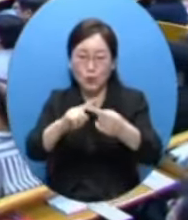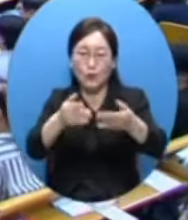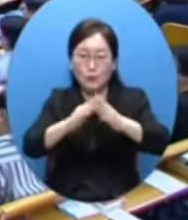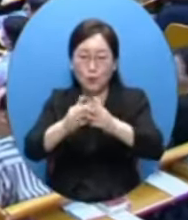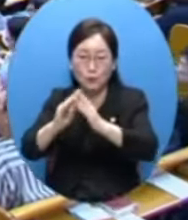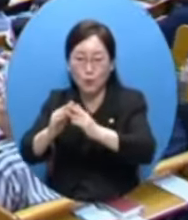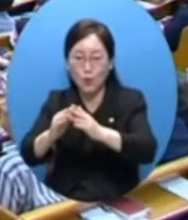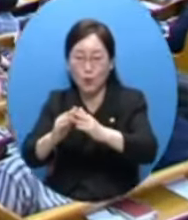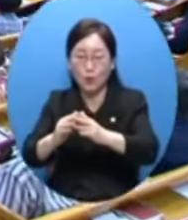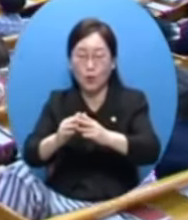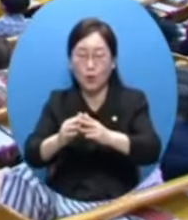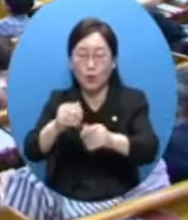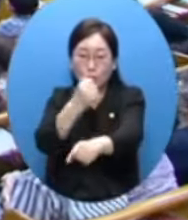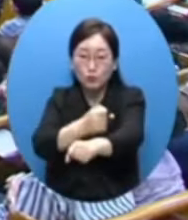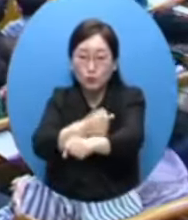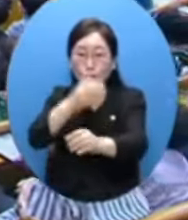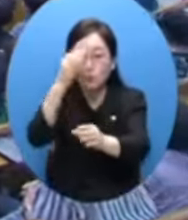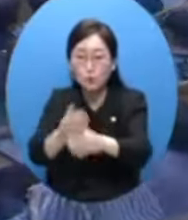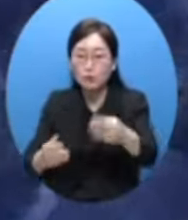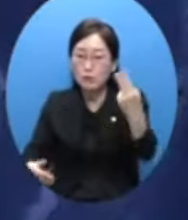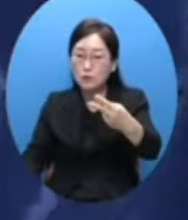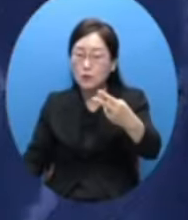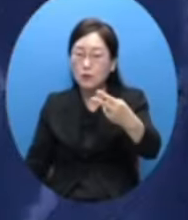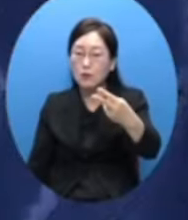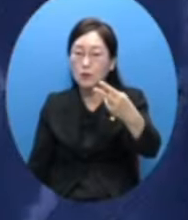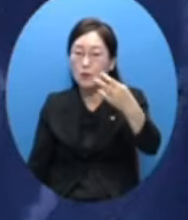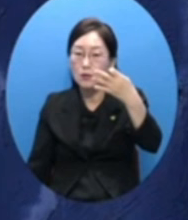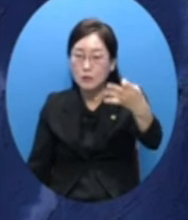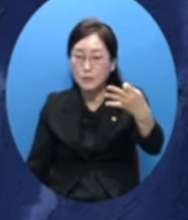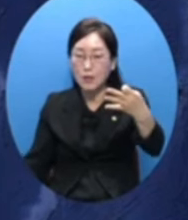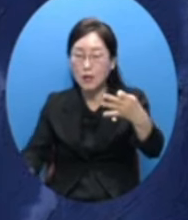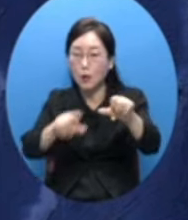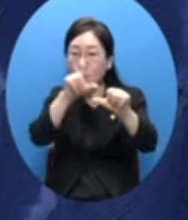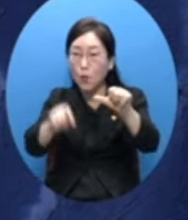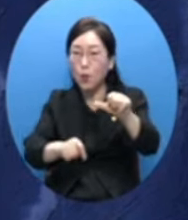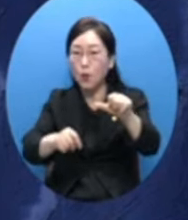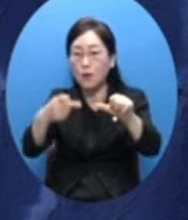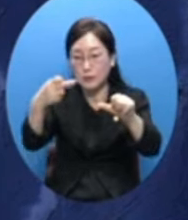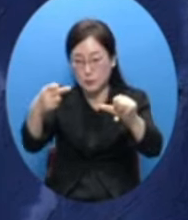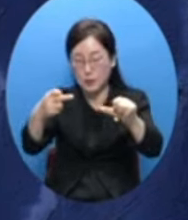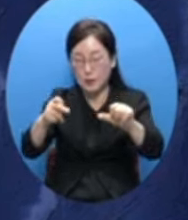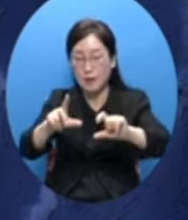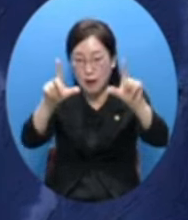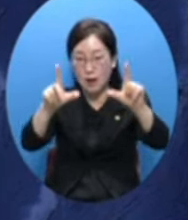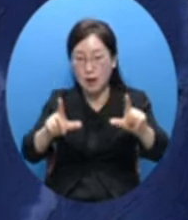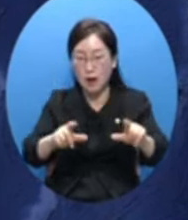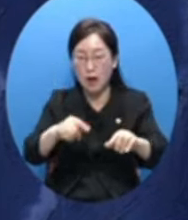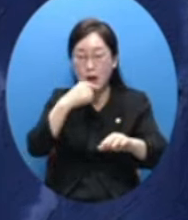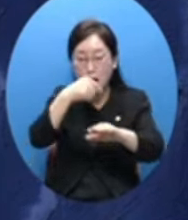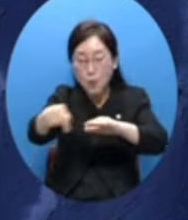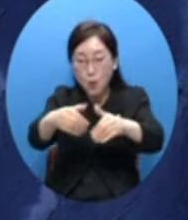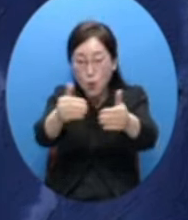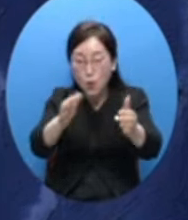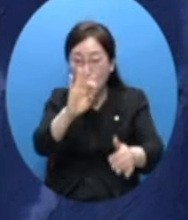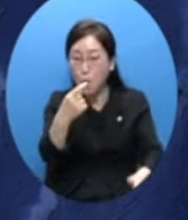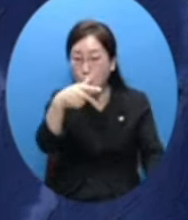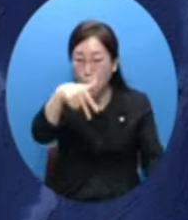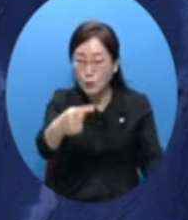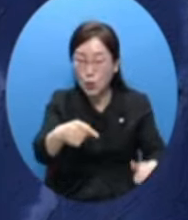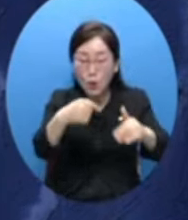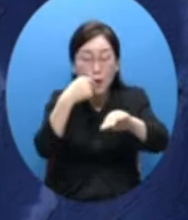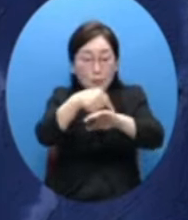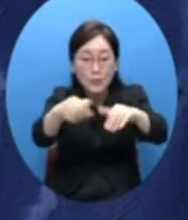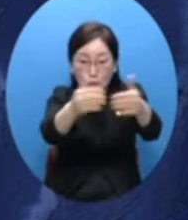중에 2014년 5월 12일 보조족과 투아레그족의 사역을 마치고 세바레라고